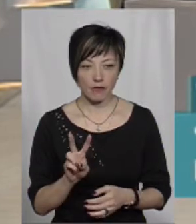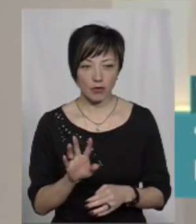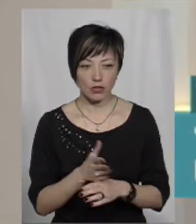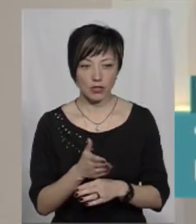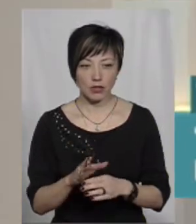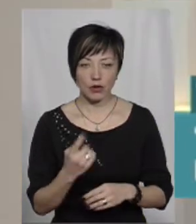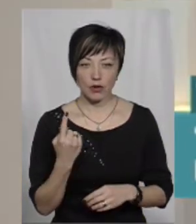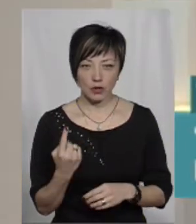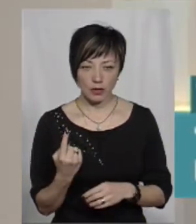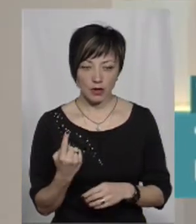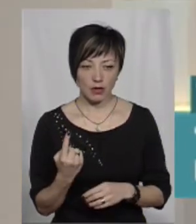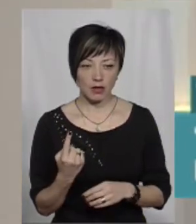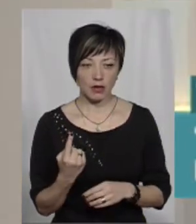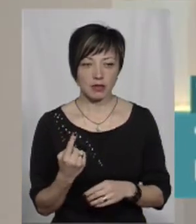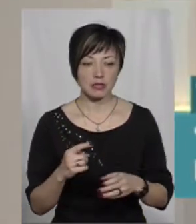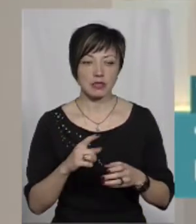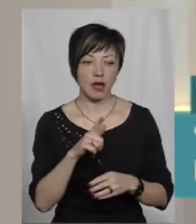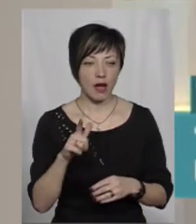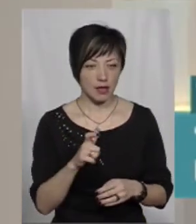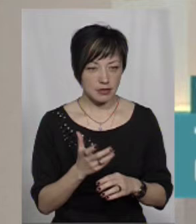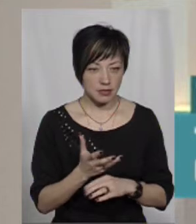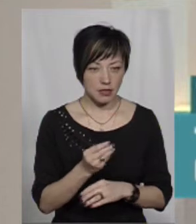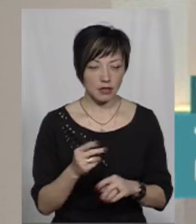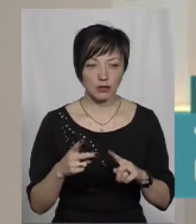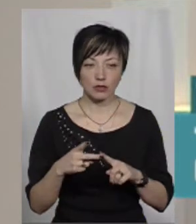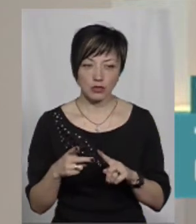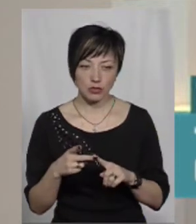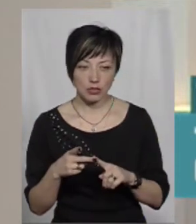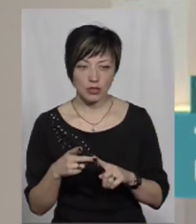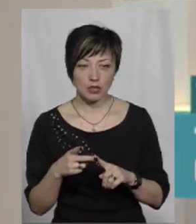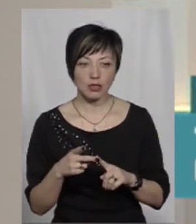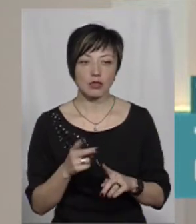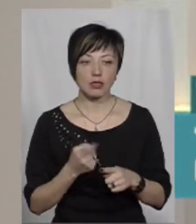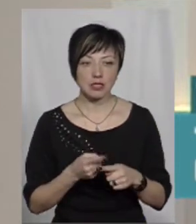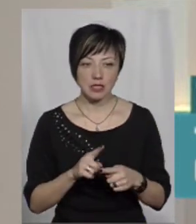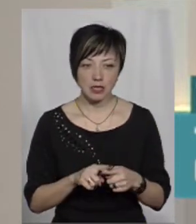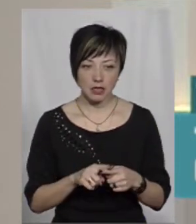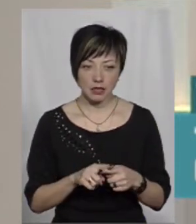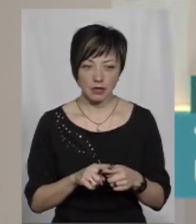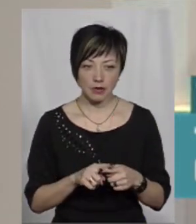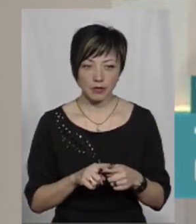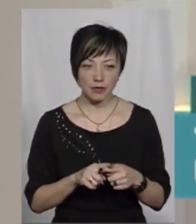частин. Одна, яка, власне, за газ, а інша за то, що цей,